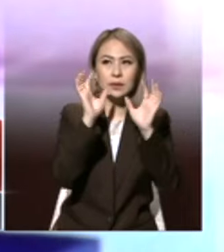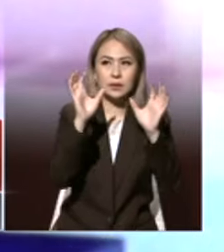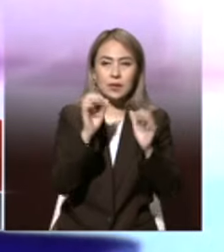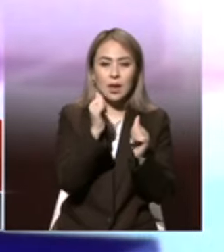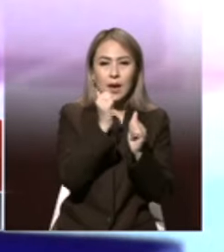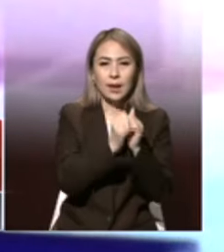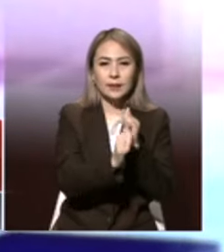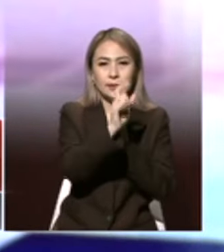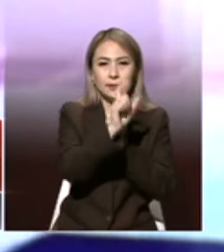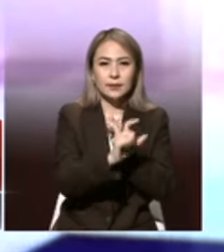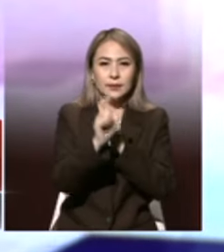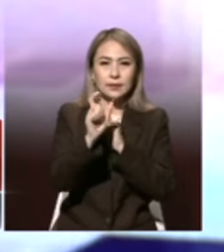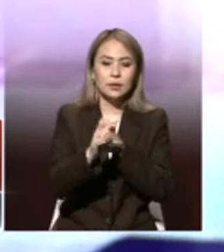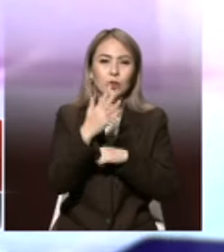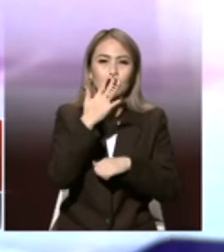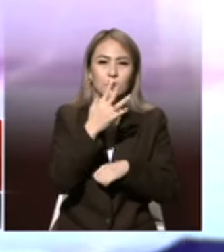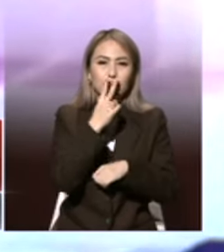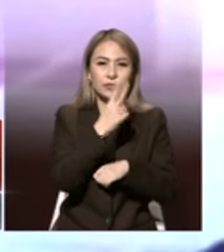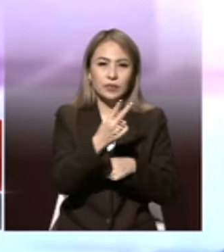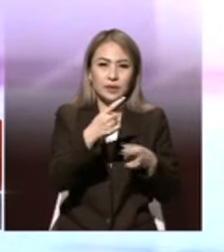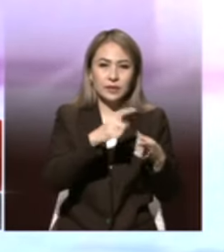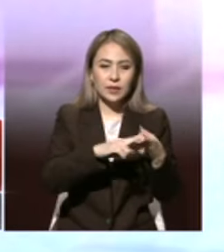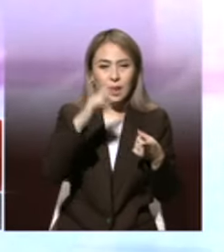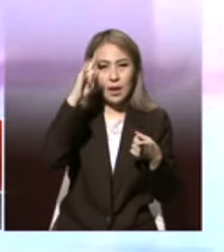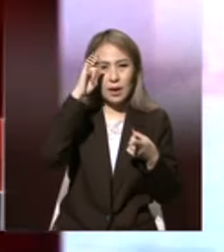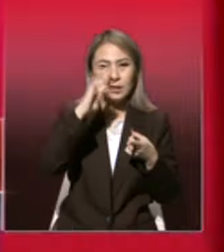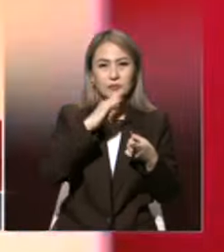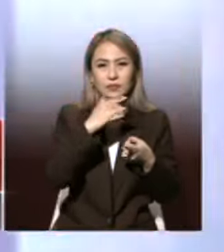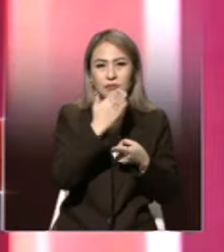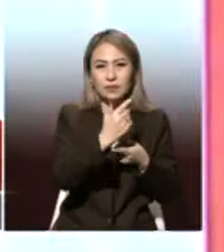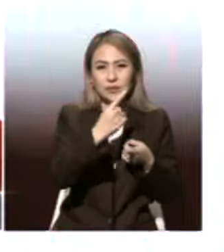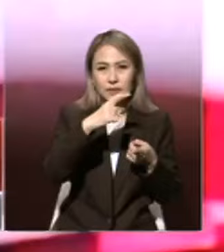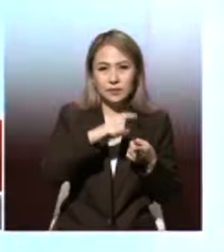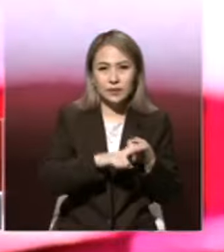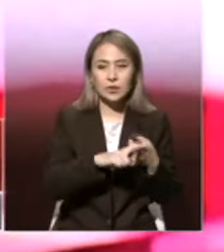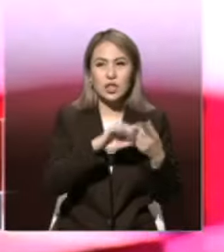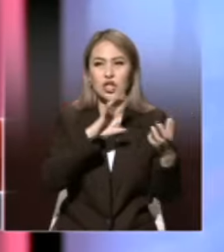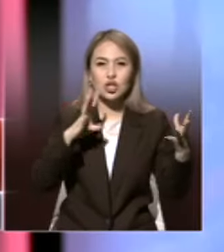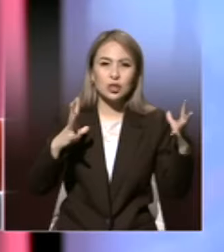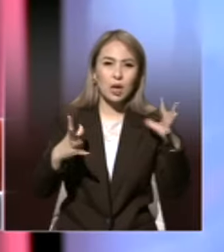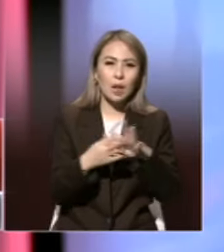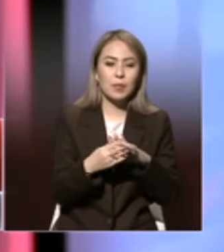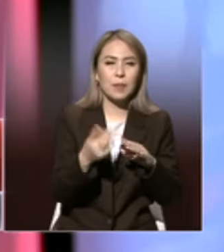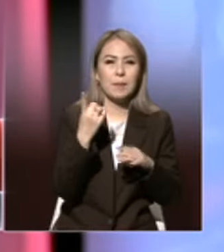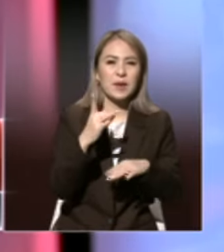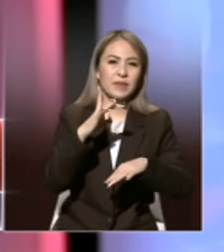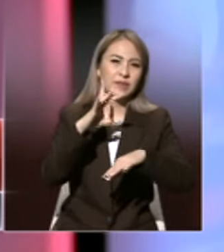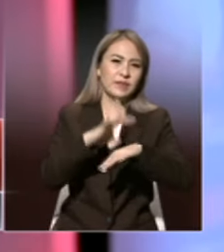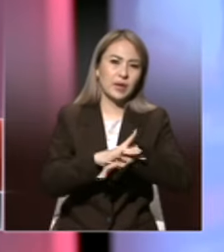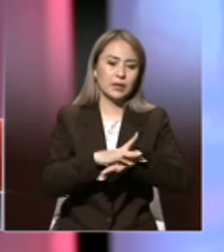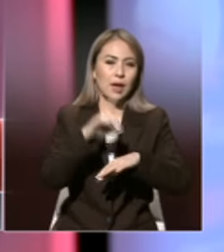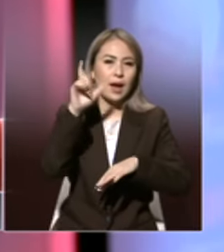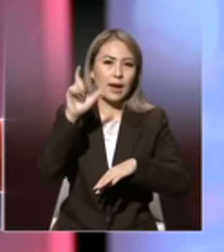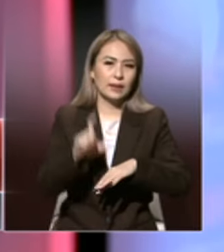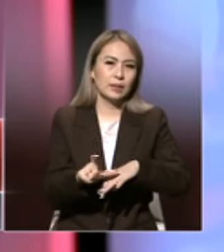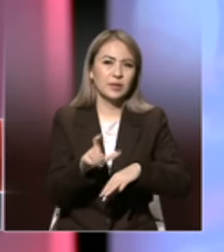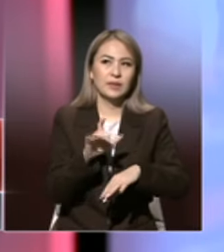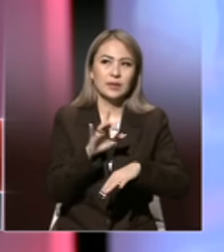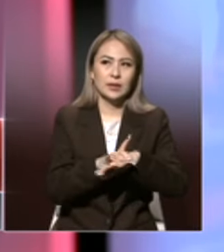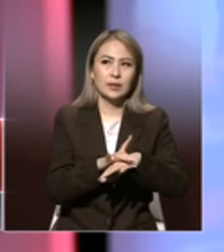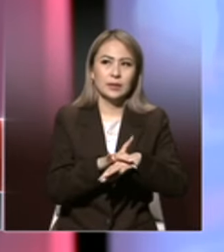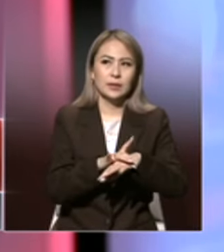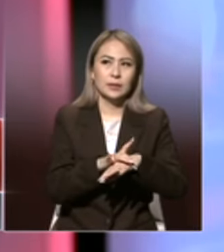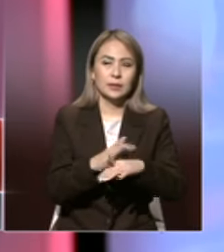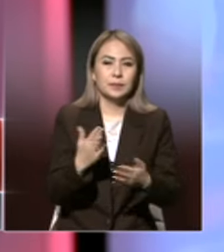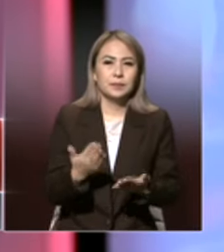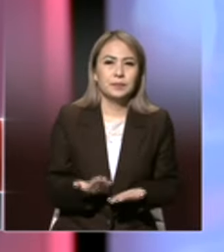Әр қайсысы біздің ұлттық құндылығымызға байланысты, менталитетімізге байланысты, жалпы барлық факторлерді, жалпы адами факторлерді, мысалға олардың